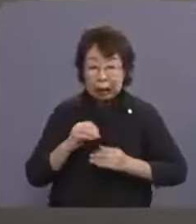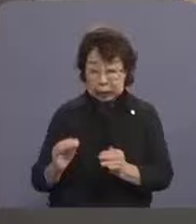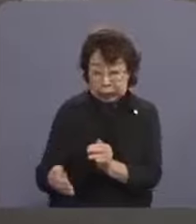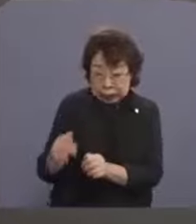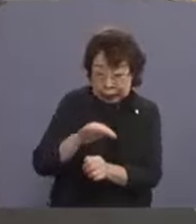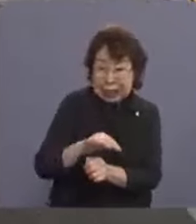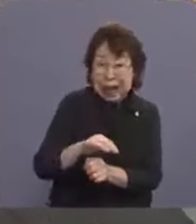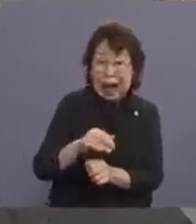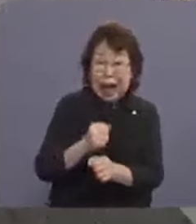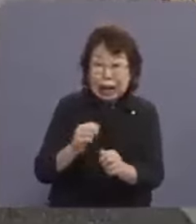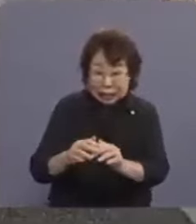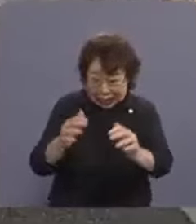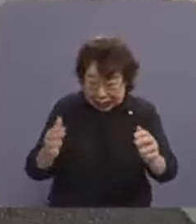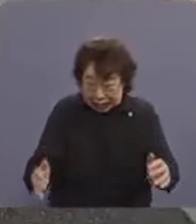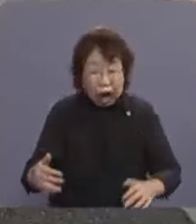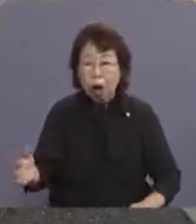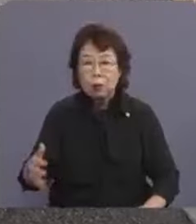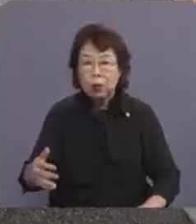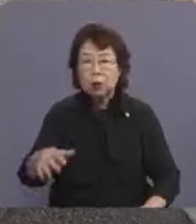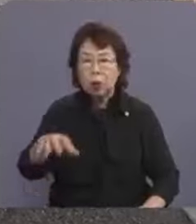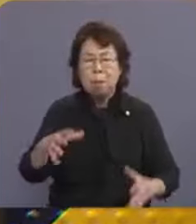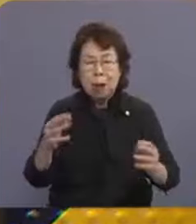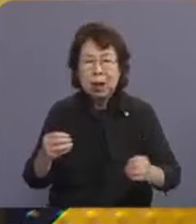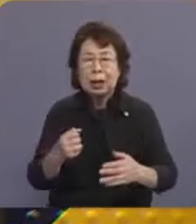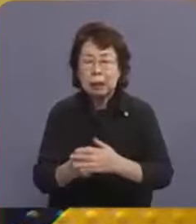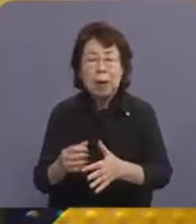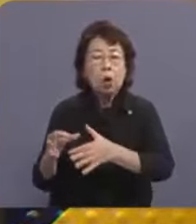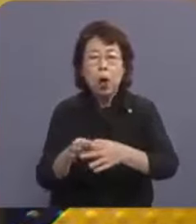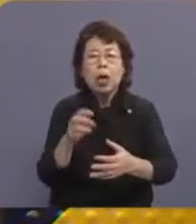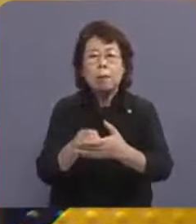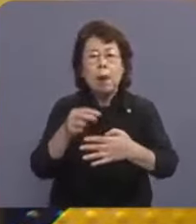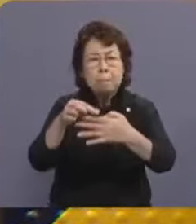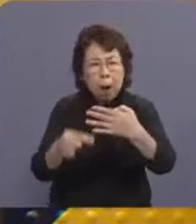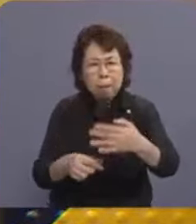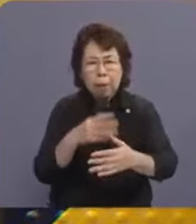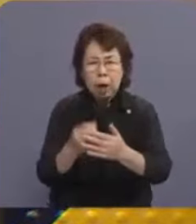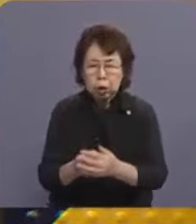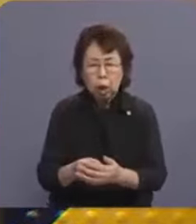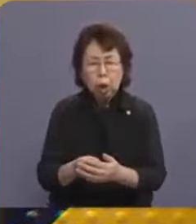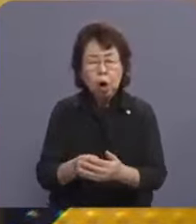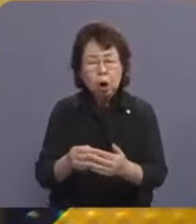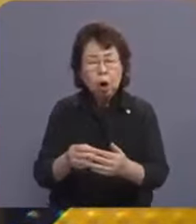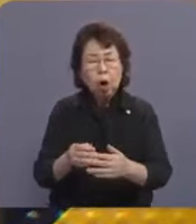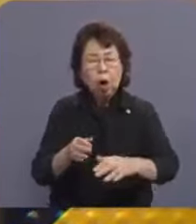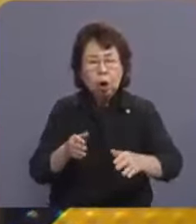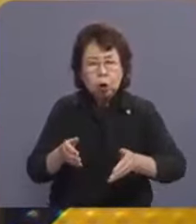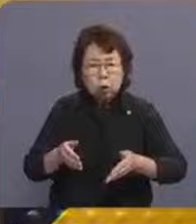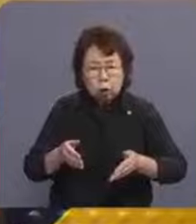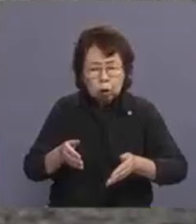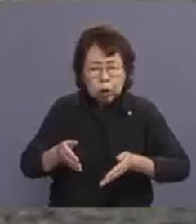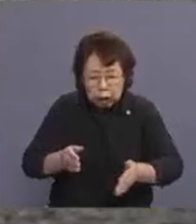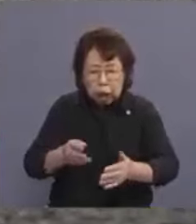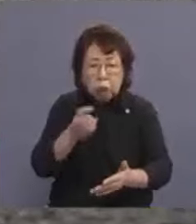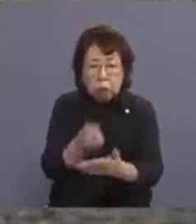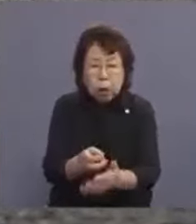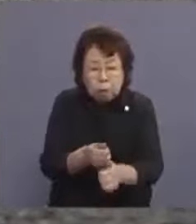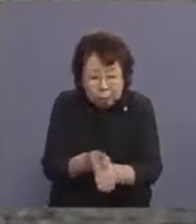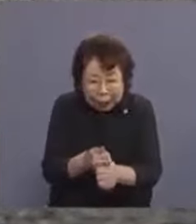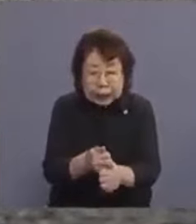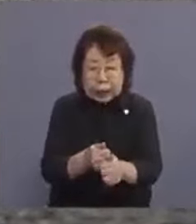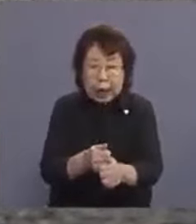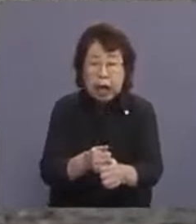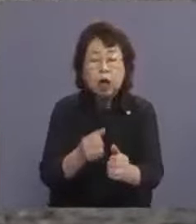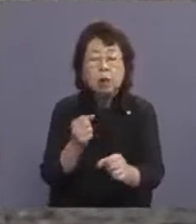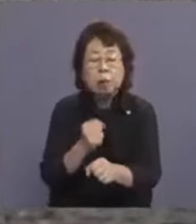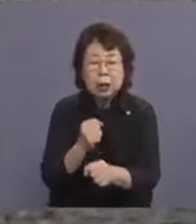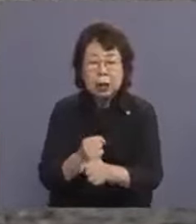제대로 설치되지 않은 곳이 많았는데요 부산시는 관련 조 조례를 도로법에 맞게 개정에 부족한 안전 시설을 설치할 수 있도록 할